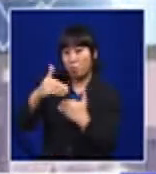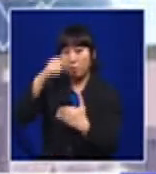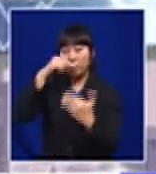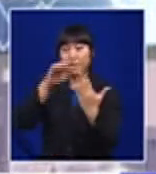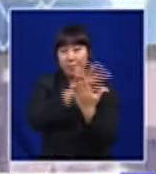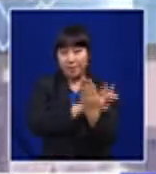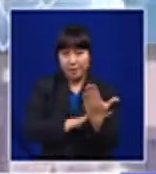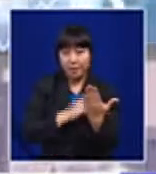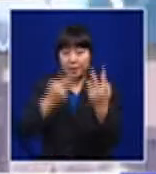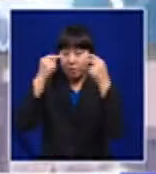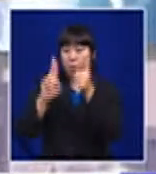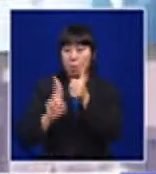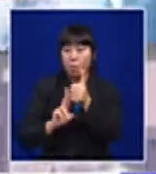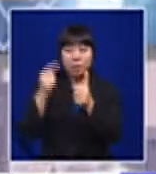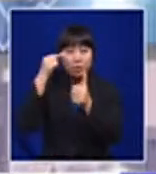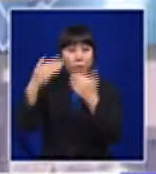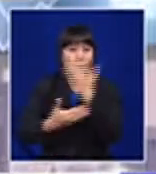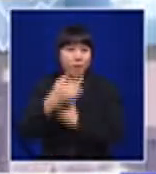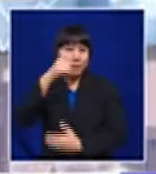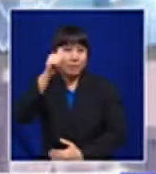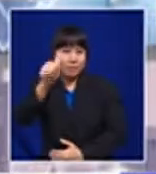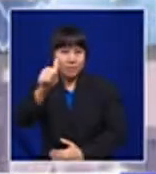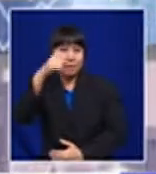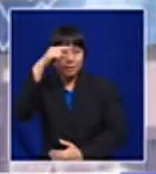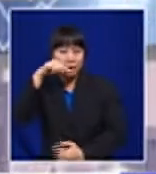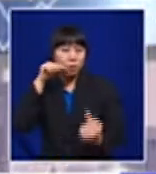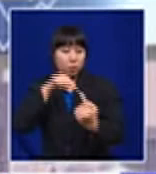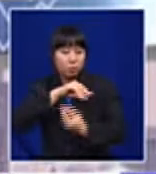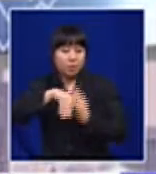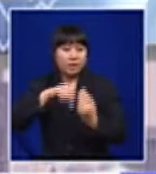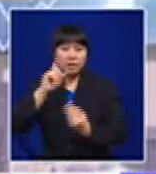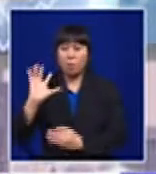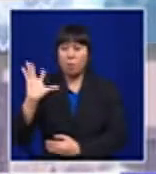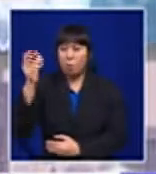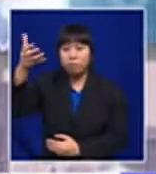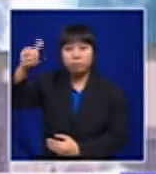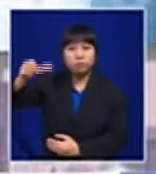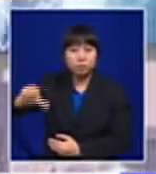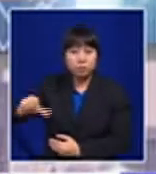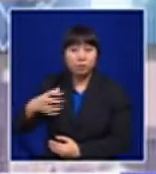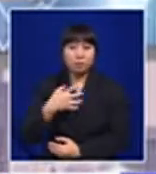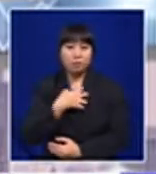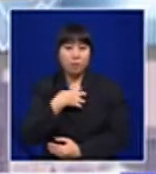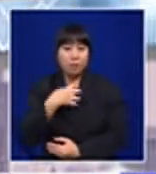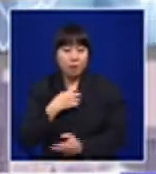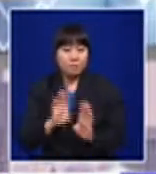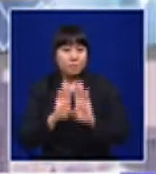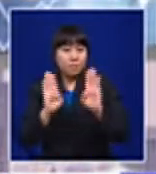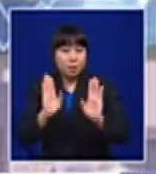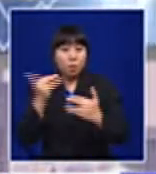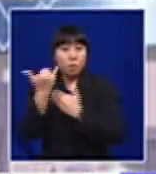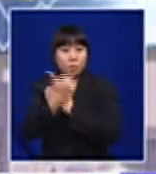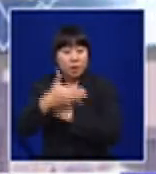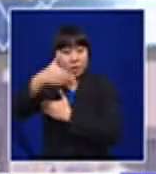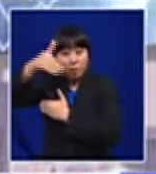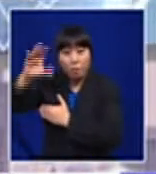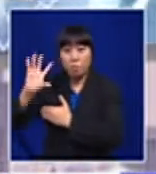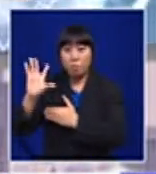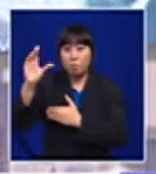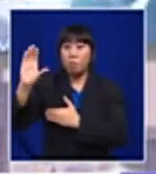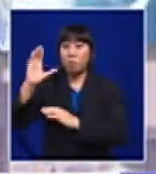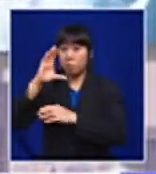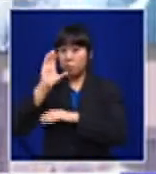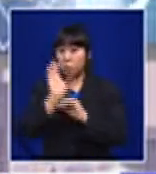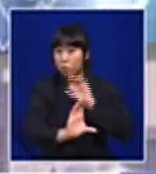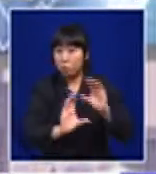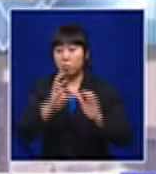กรัฐมนตรีเชื่อเป็นโอกาสดีของไทยในช่วงเศรษฐกิจโลกชะลอตัวและจะต้องการเปิดให้นักลงทุนทั่วโลกที่สนใจเข้ามาลงทุนอย่